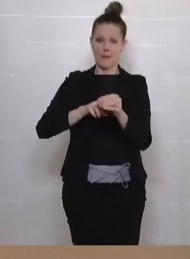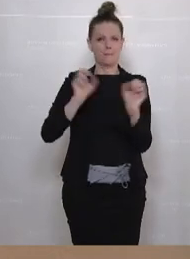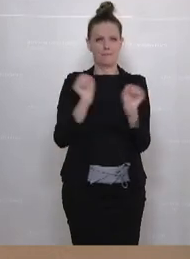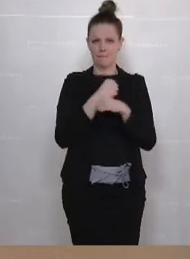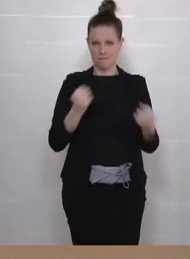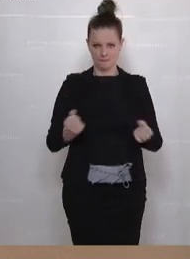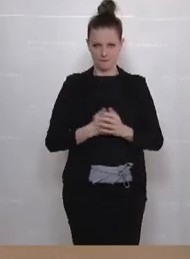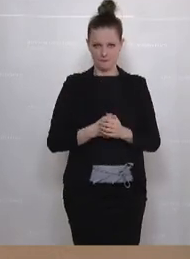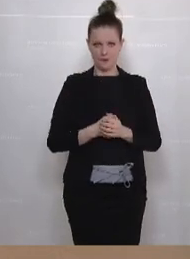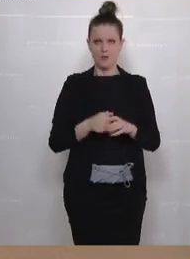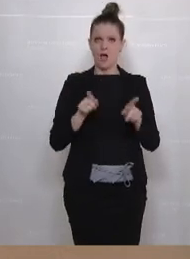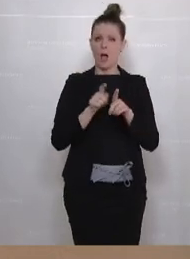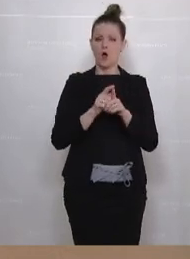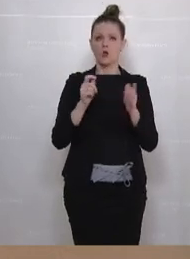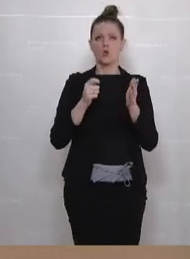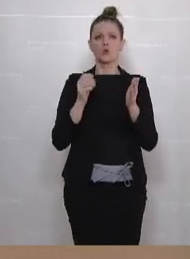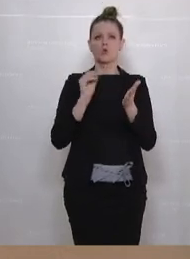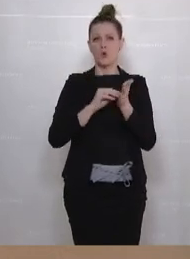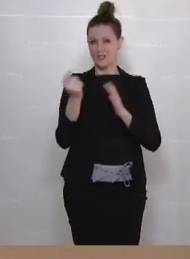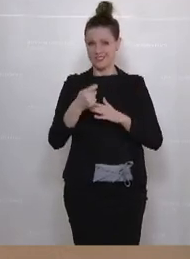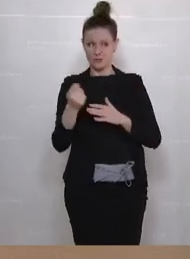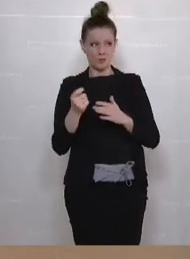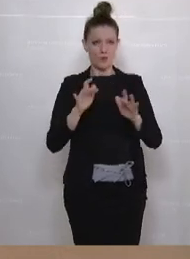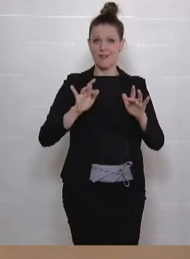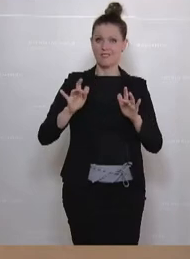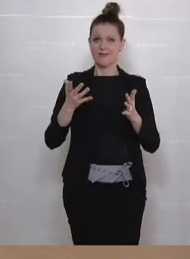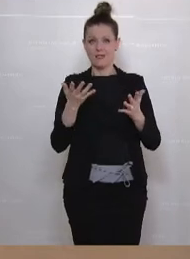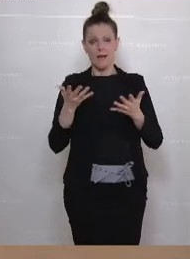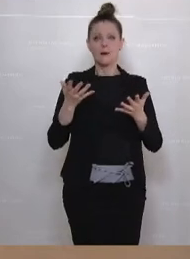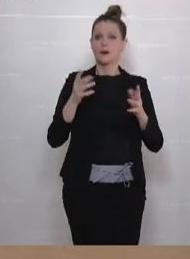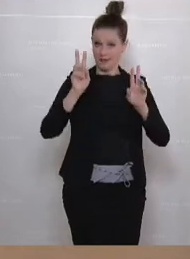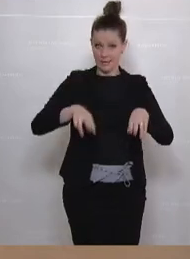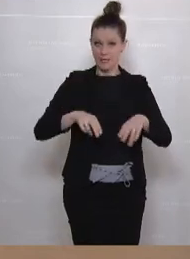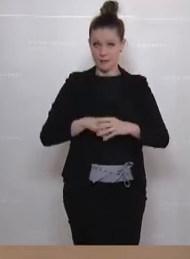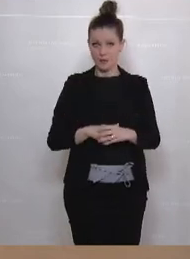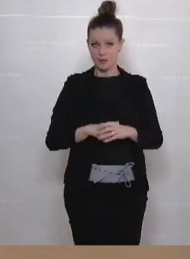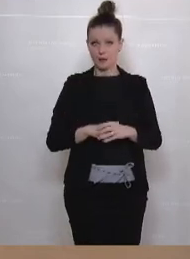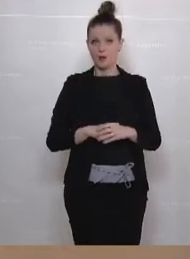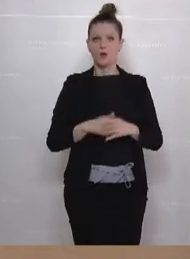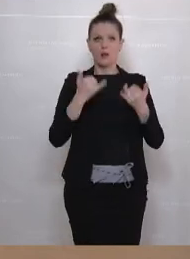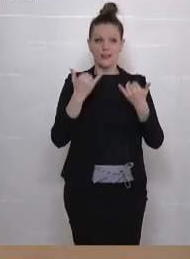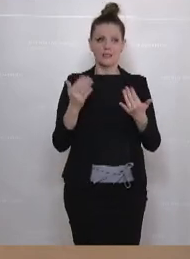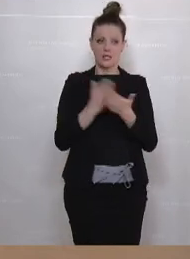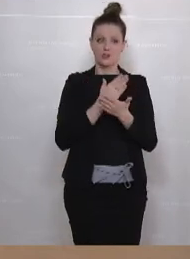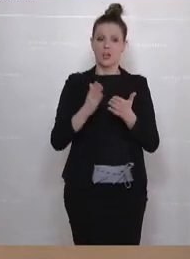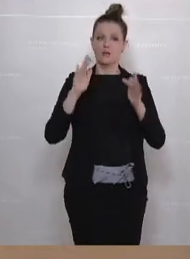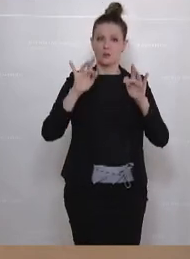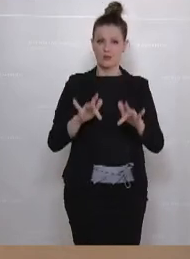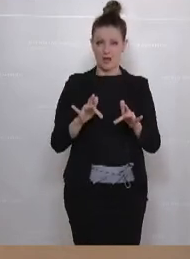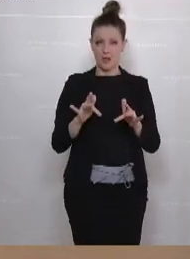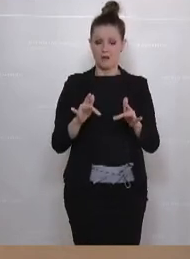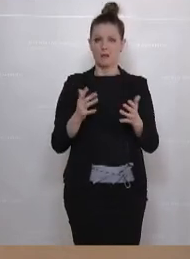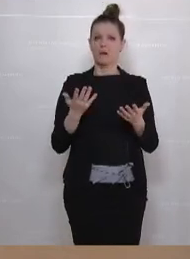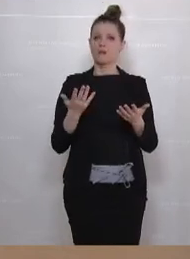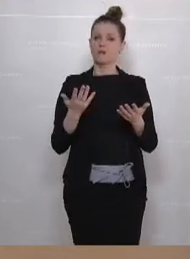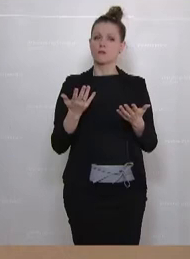ich glaube, wir haben auch noch Sanktionen im Raum stehen, das halte ich auch für richtig. Und die Entscheidung, die jetzt getroffen wurde, dass man sozusagen